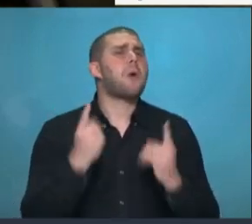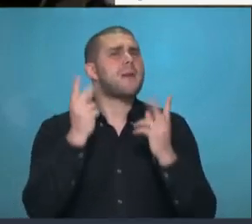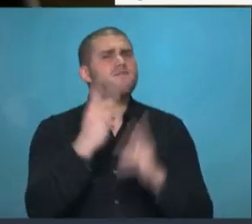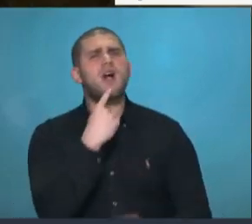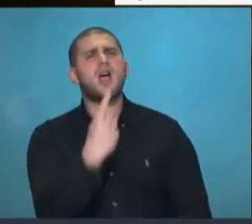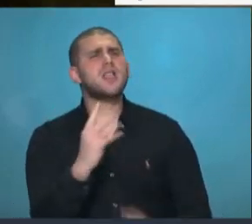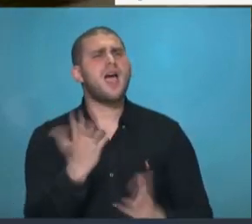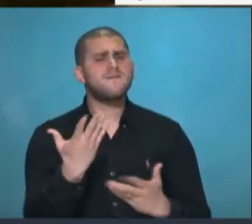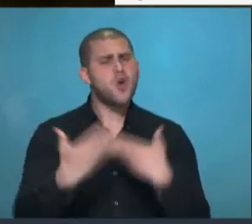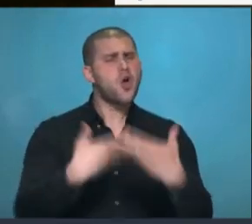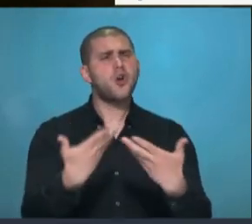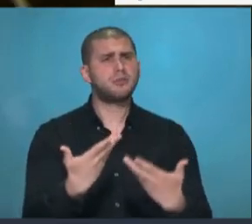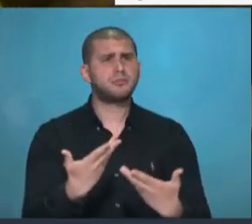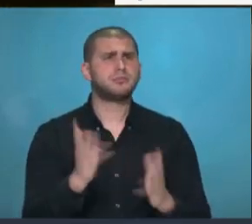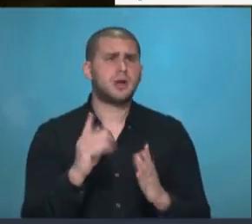איפה דברים עומדים?